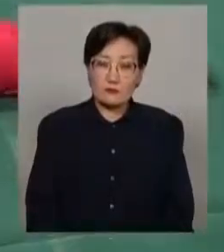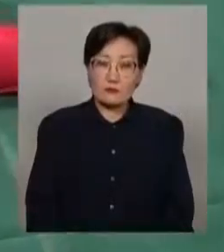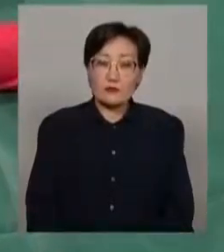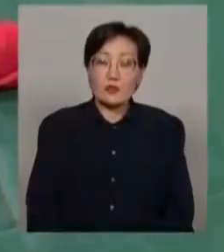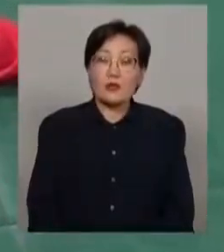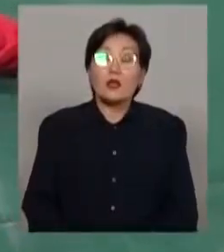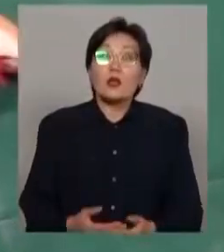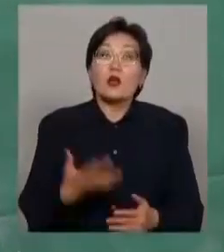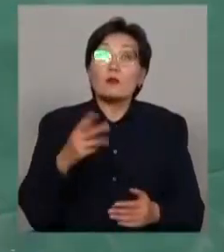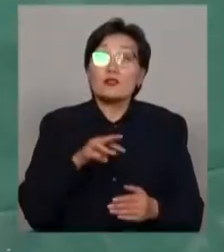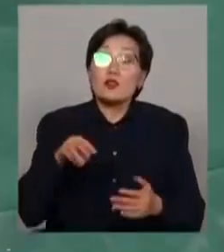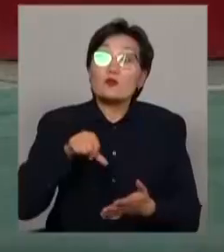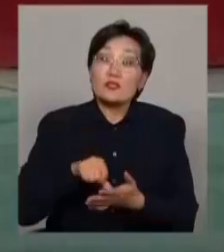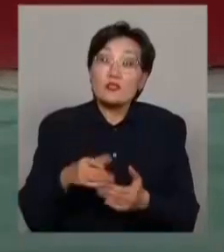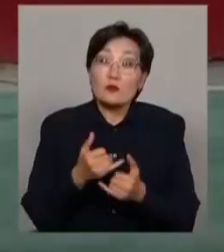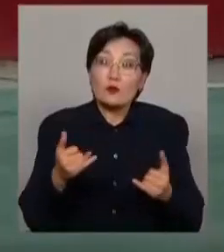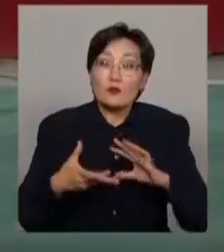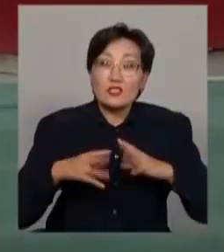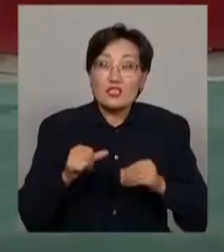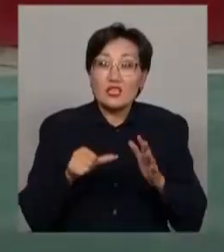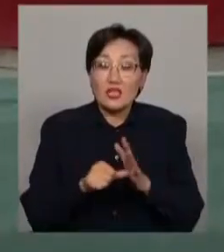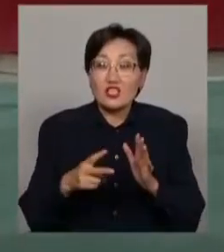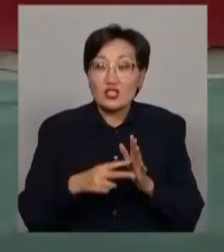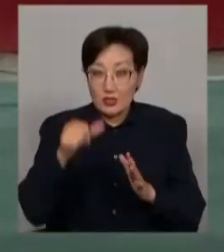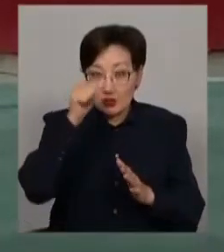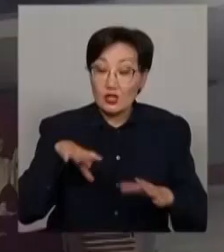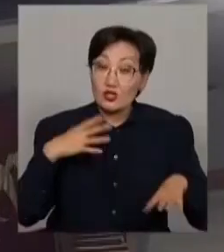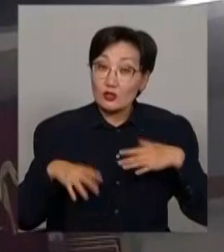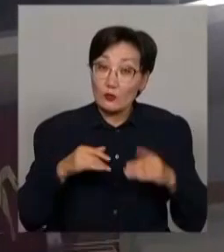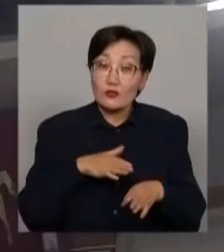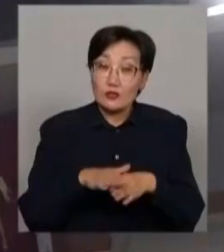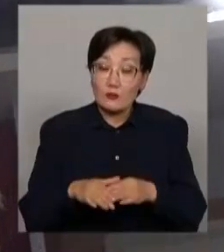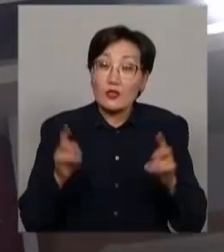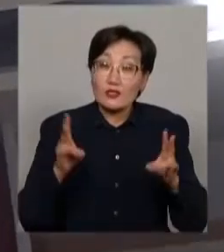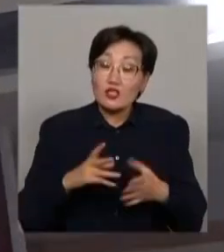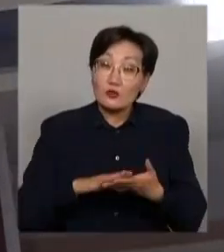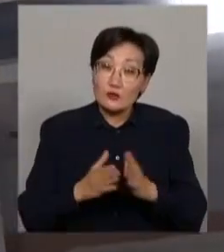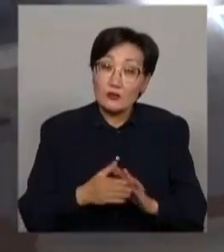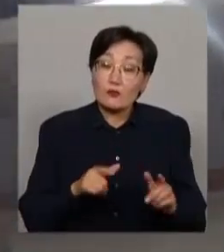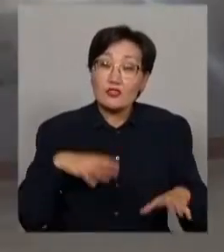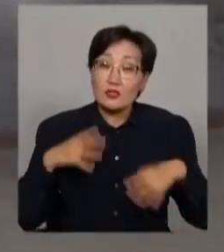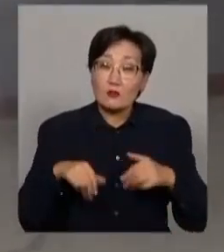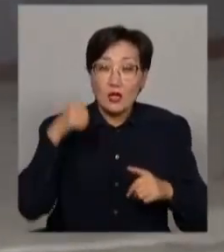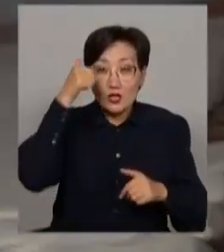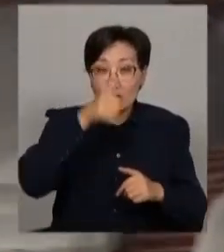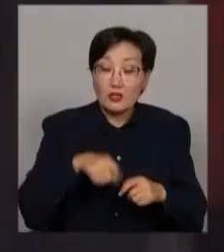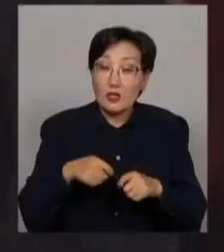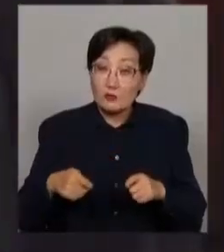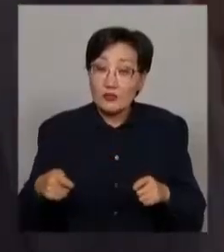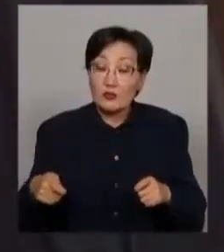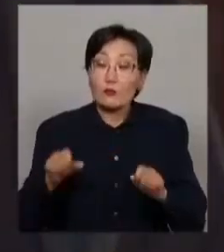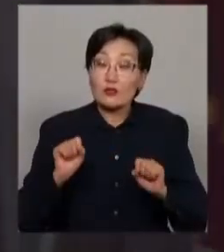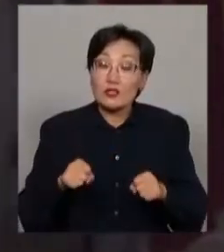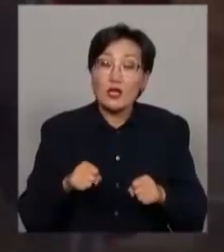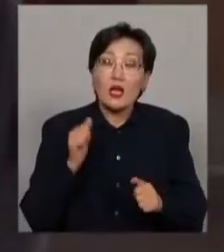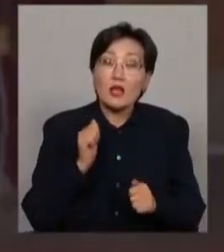Ел алдында 5 минут өнер көрсету үшін кемі 6-7 ай жаттығу жасалады. Жарақат алған жағдайда дайындық жылға созылып кетуі мүмкін. Әрі